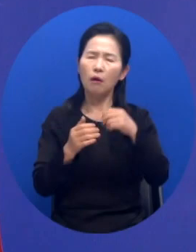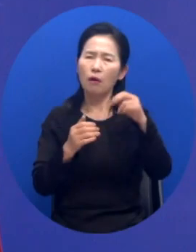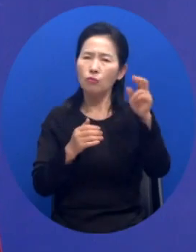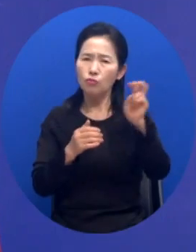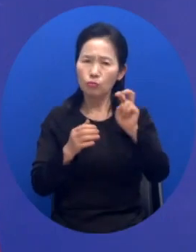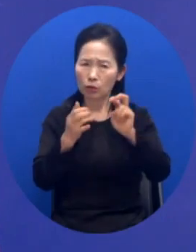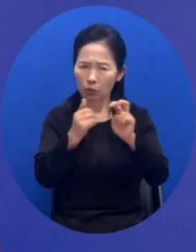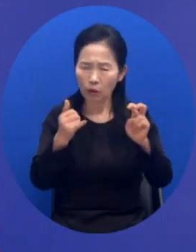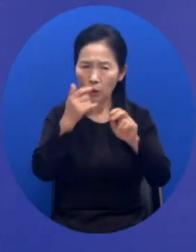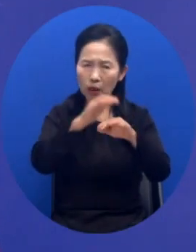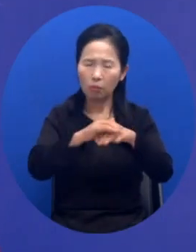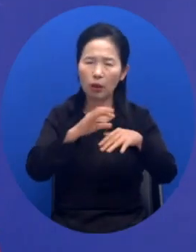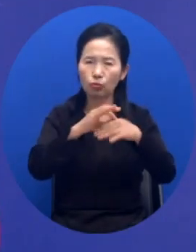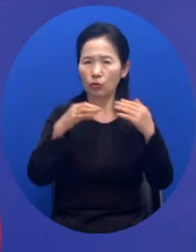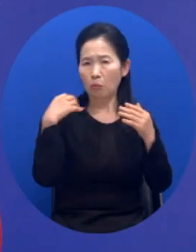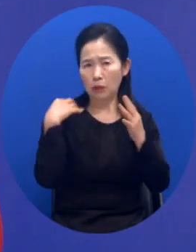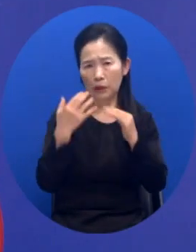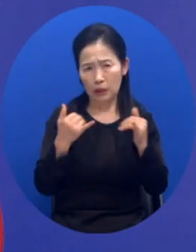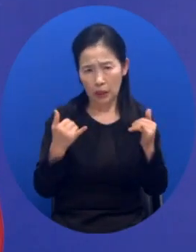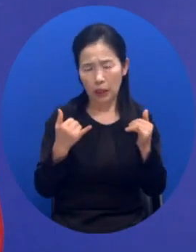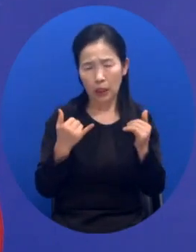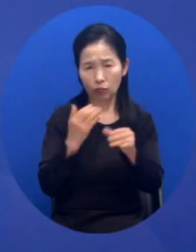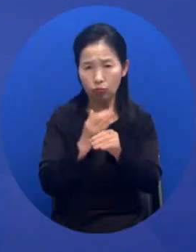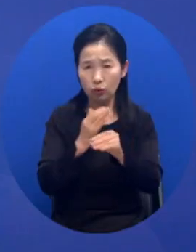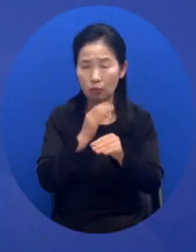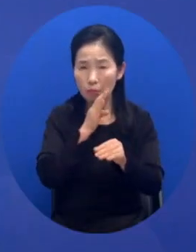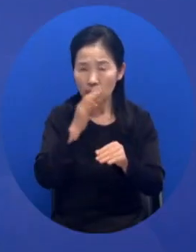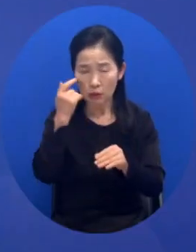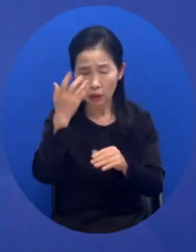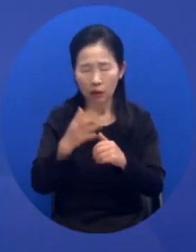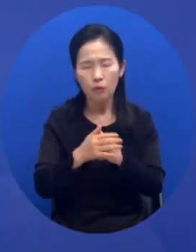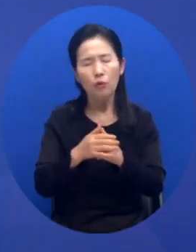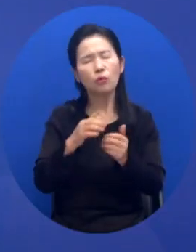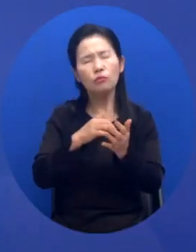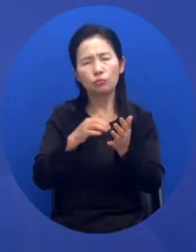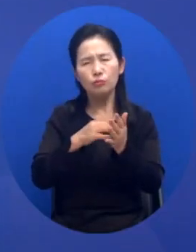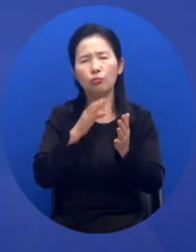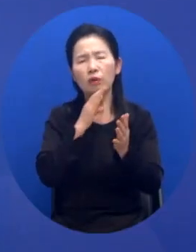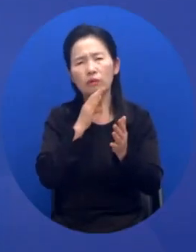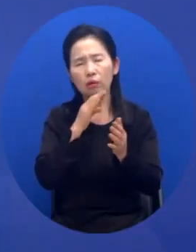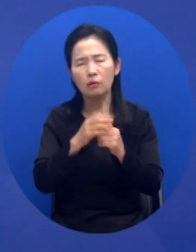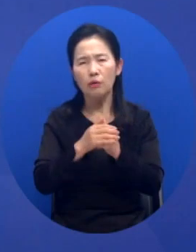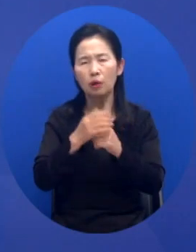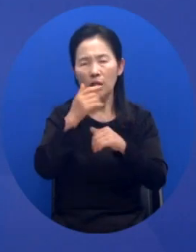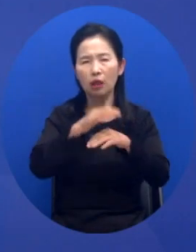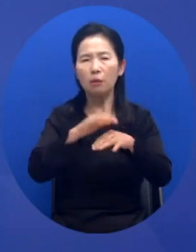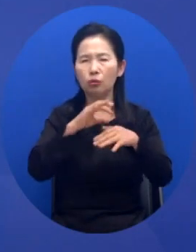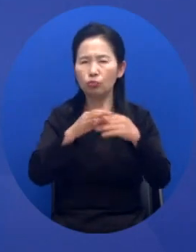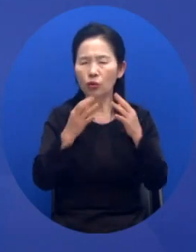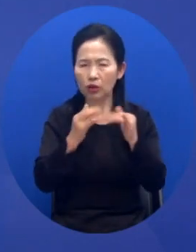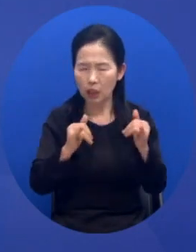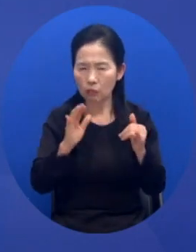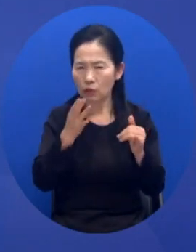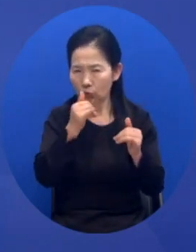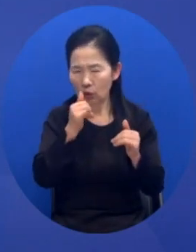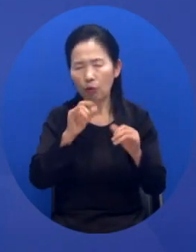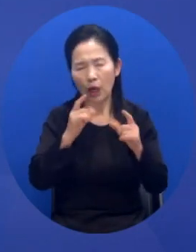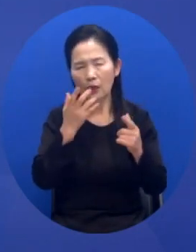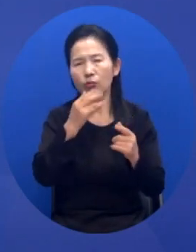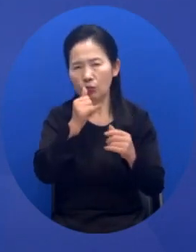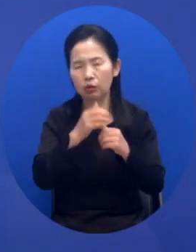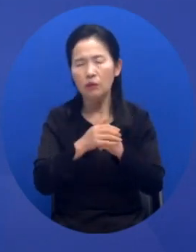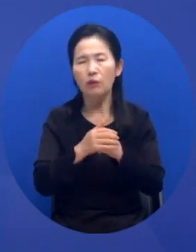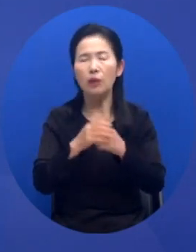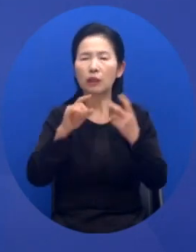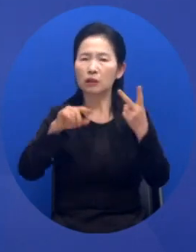순서 자들 정도가 되겠네요 4 숫자로 는 그런데 이제 예배순서 자가 될 수도 있고 아닐 수도 이상 만약에 이제 격상 이 되면 데